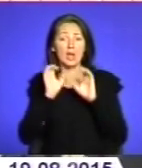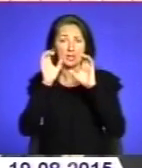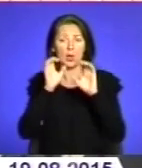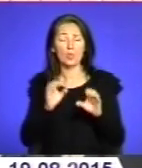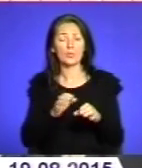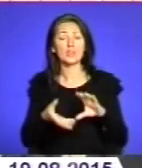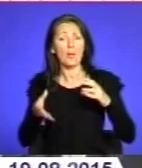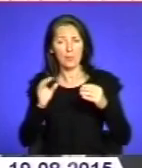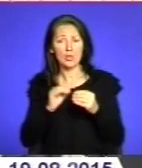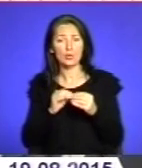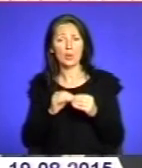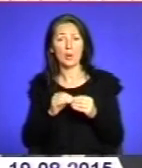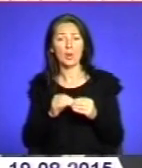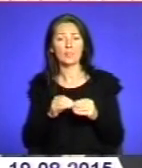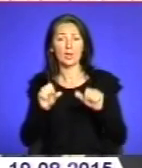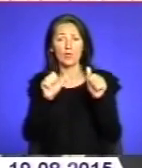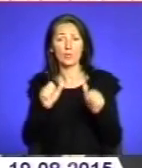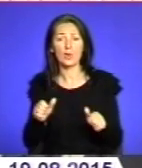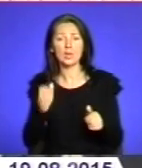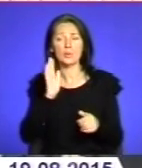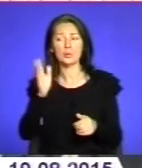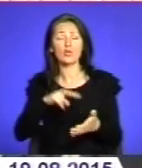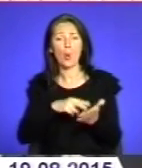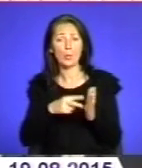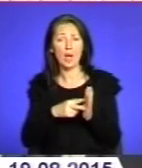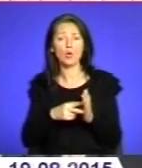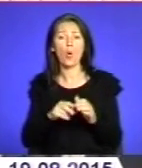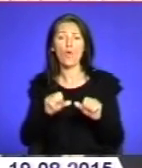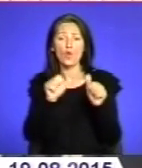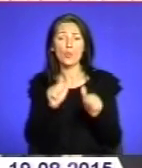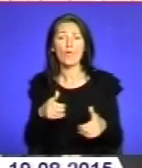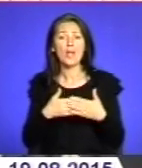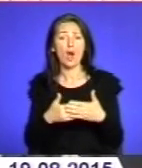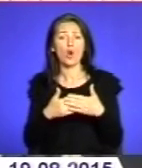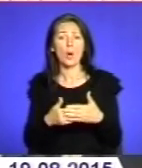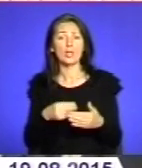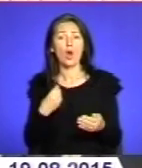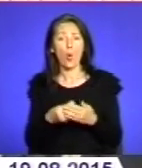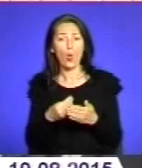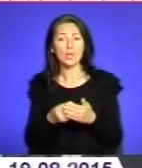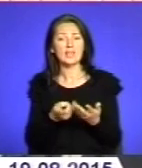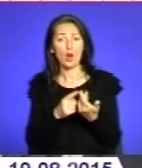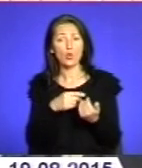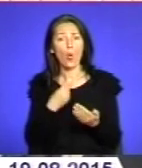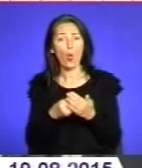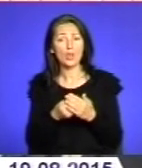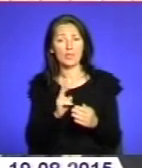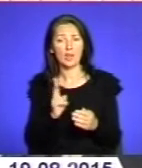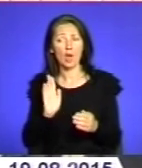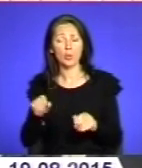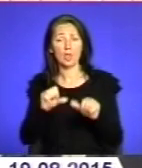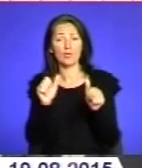чи за підсумками формування перспективного плану формування громад, за рахунок коштів яких буде формуватися